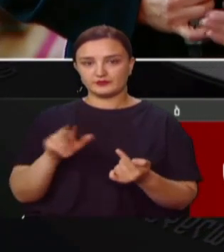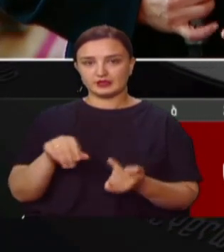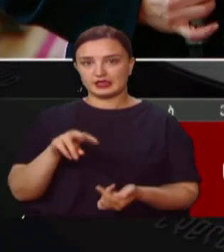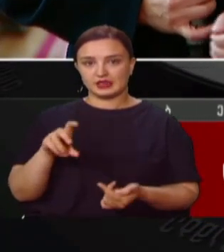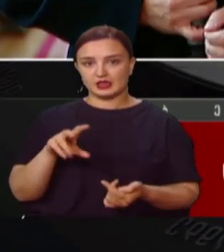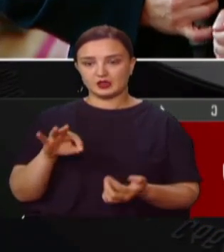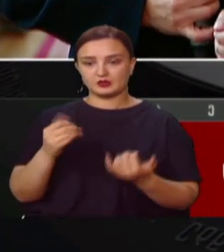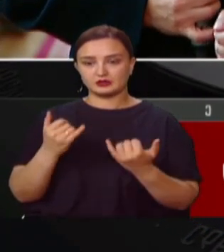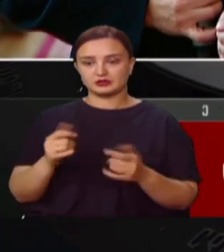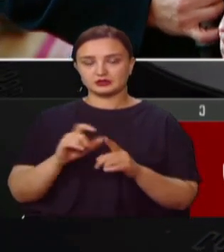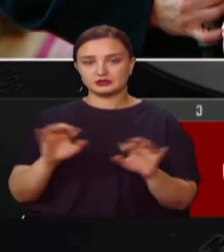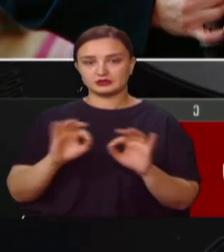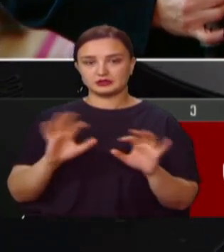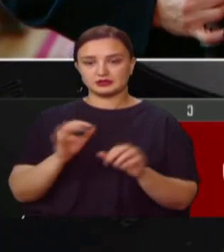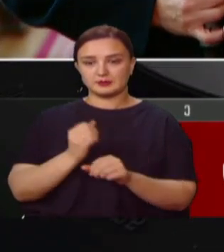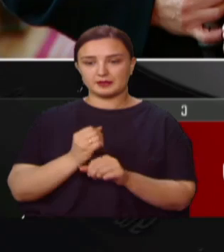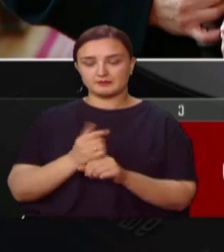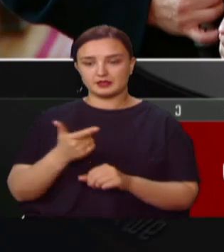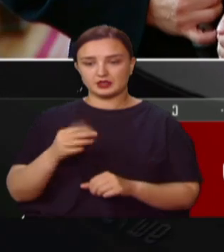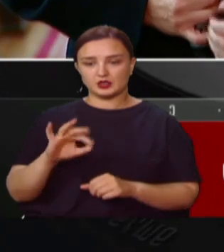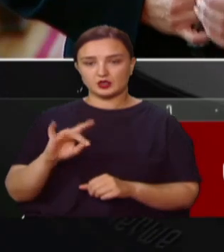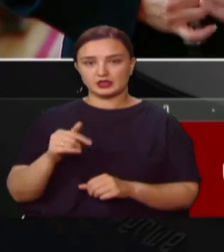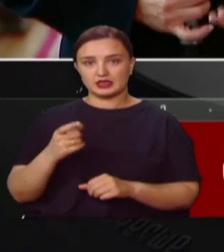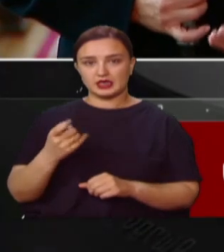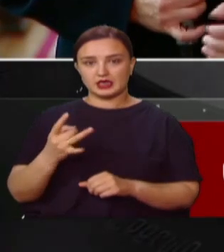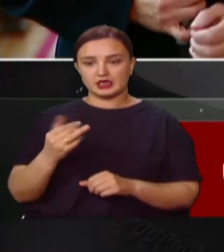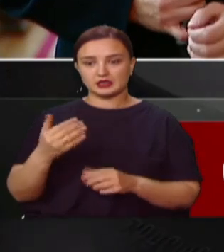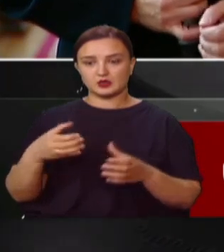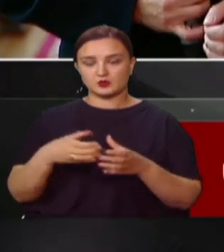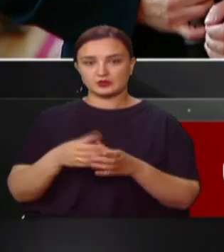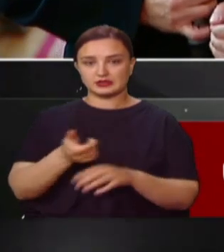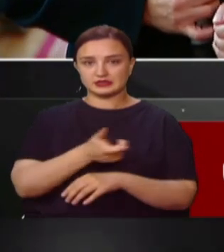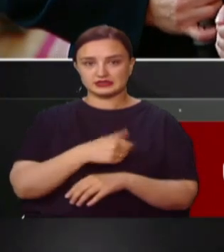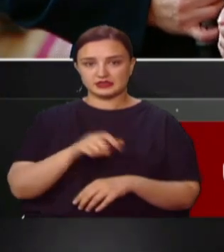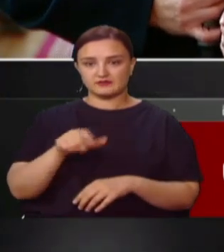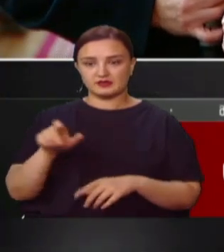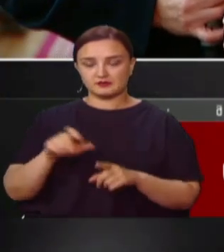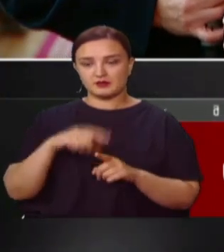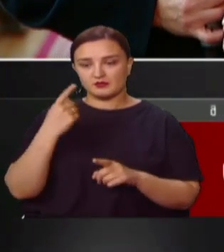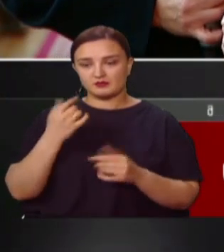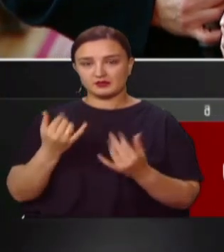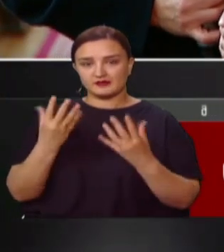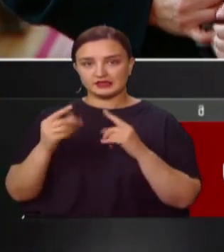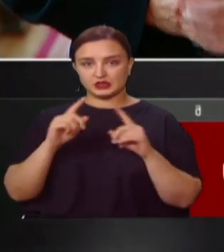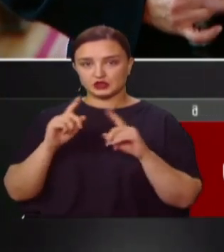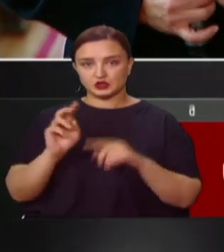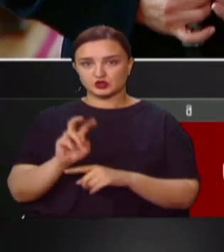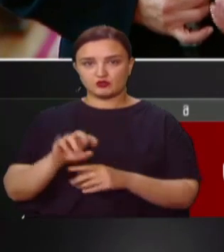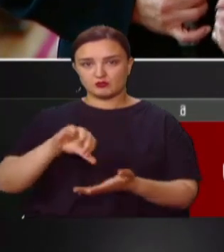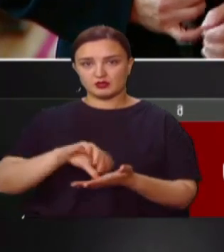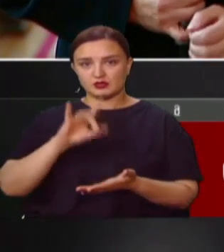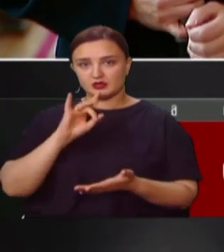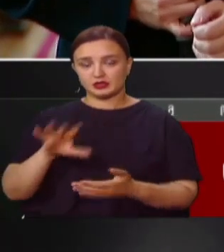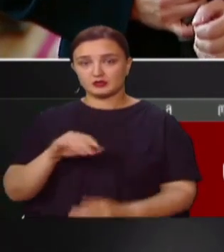ლელო. დღეს განცხადება გააკეთა გიორგი გახარიას გუნდის წევრმა და ისინი ამბობენ, რომ დღევანდელ ხდომას არ დაესწრებიან, ვინაიდან როგორც